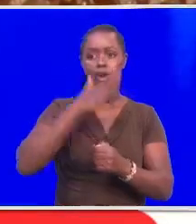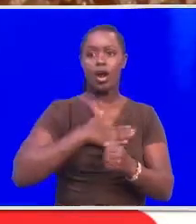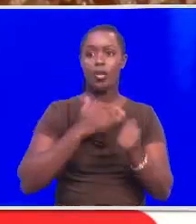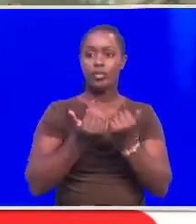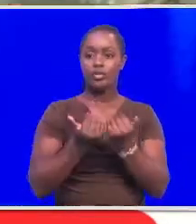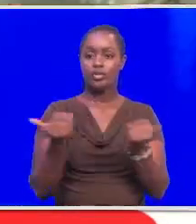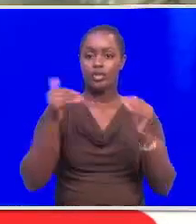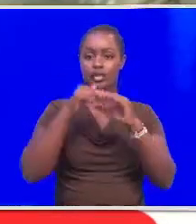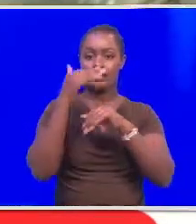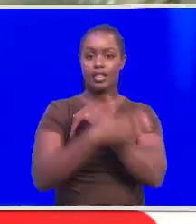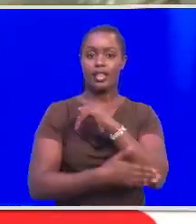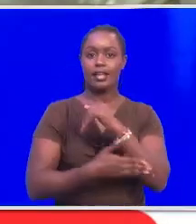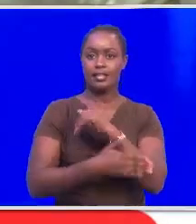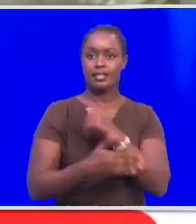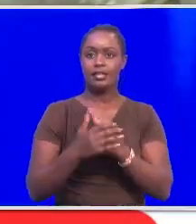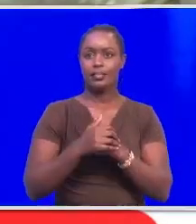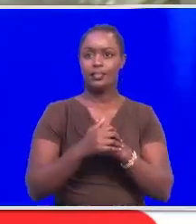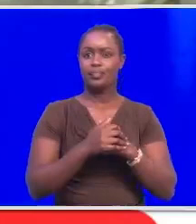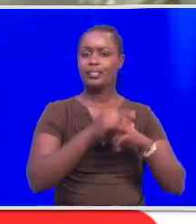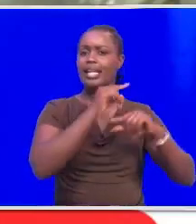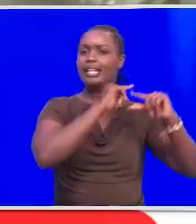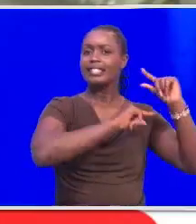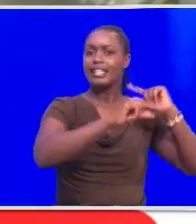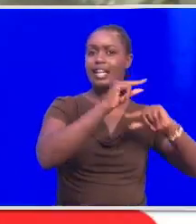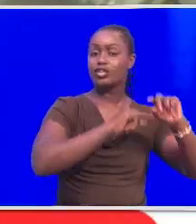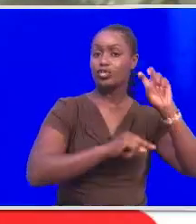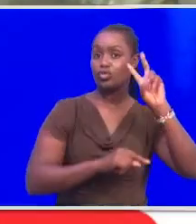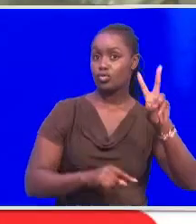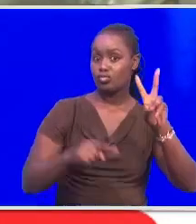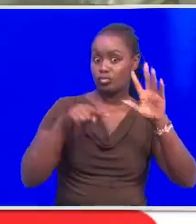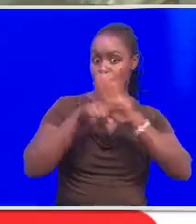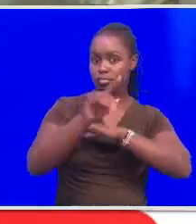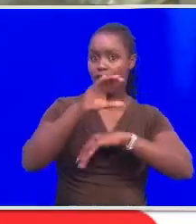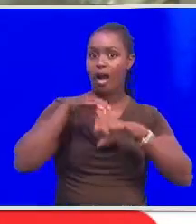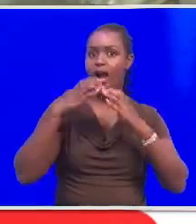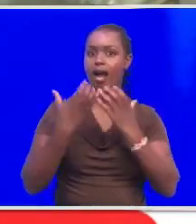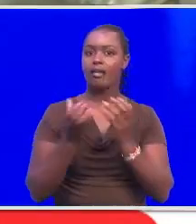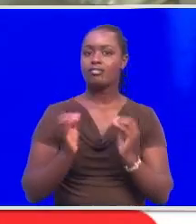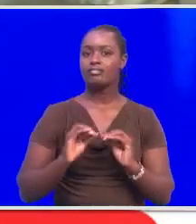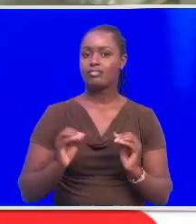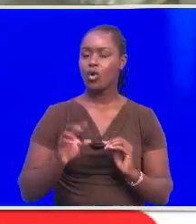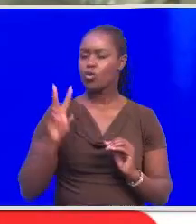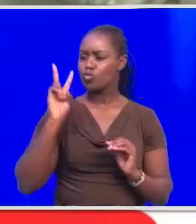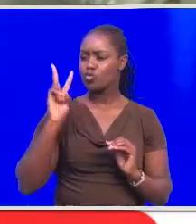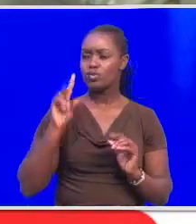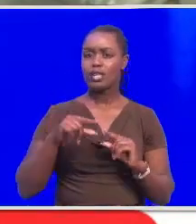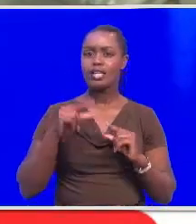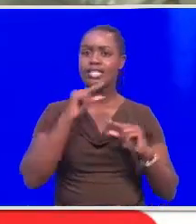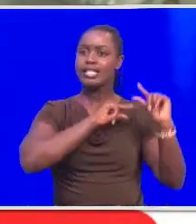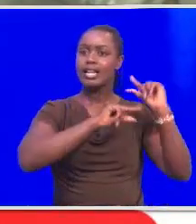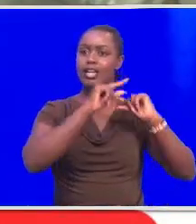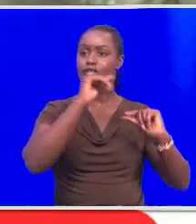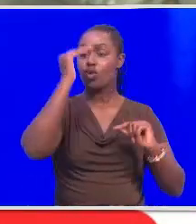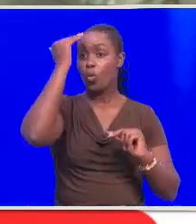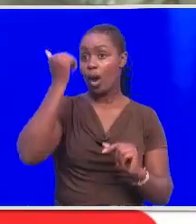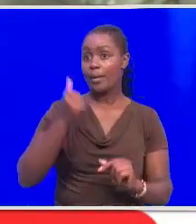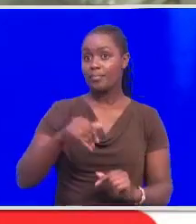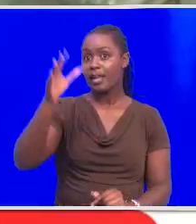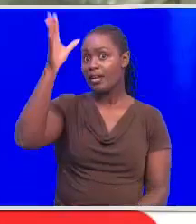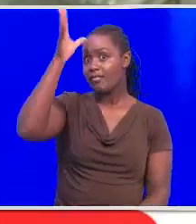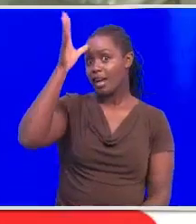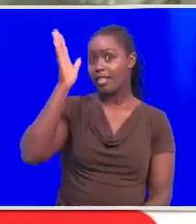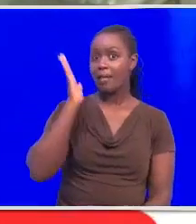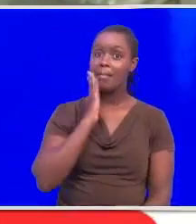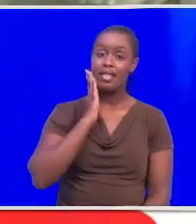la Kenya. Ati generations mbili hawakusoma. Two generations, kwa sababu mababa zao na